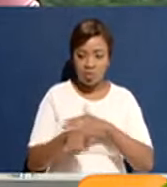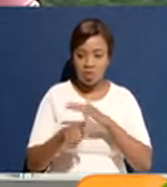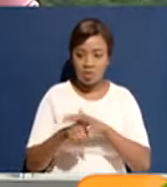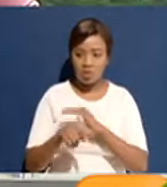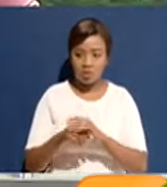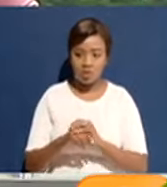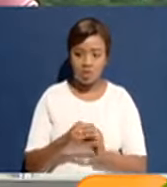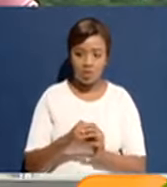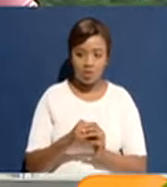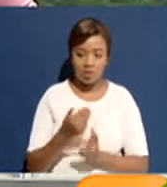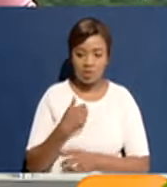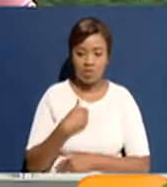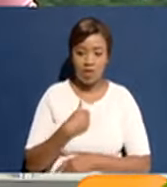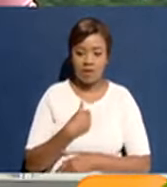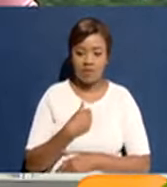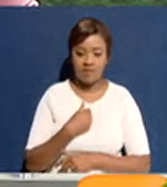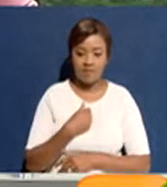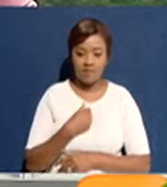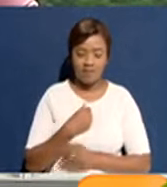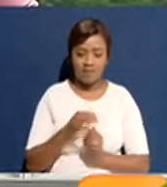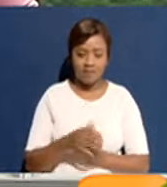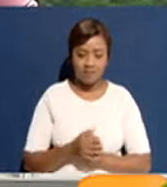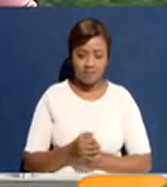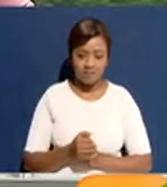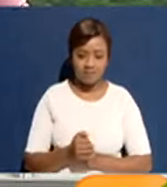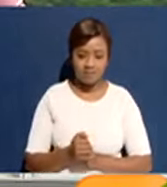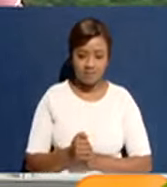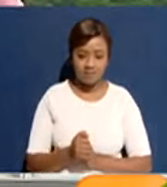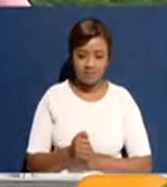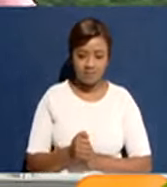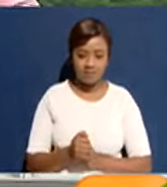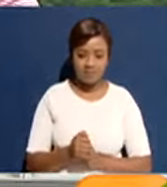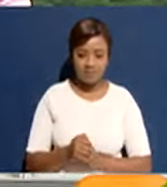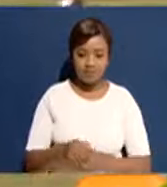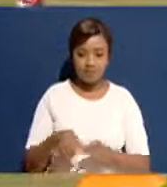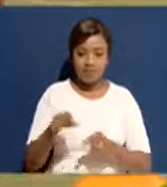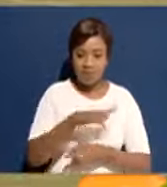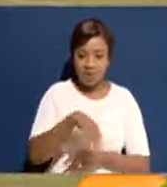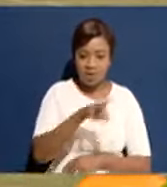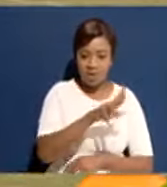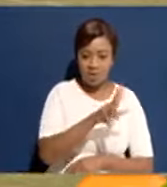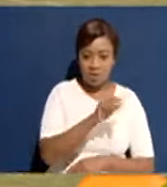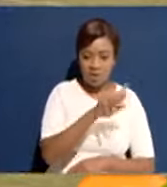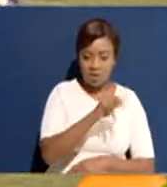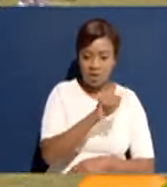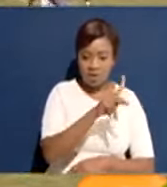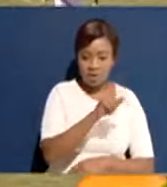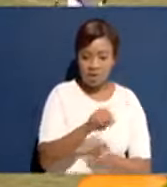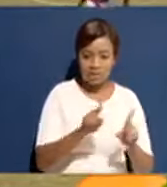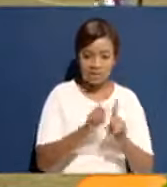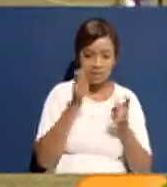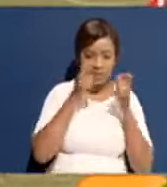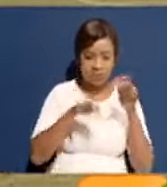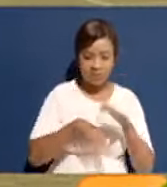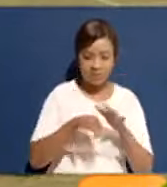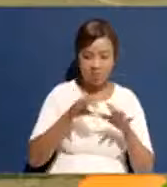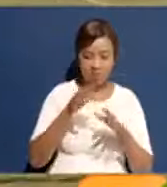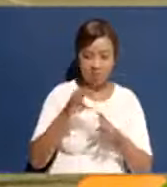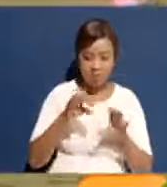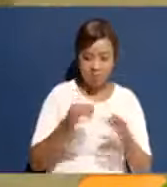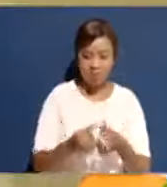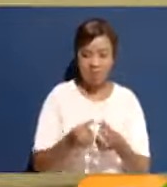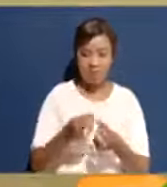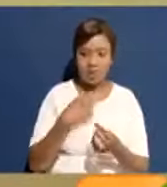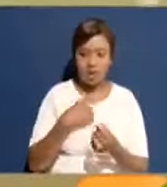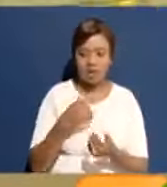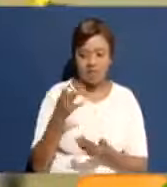kuu ya taifa Gor Mahia katika uwanja wa Muhoroni. Naam, katika uwanja wa Ruaraka, Tusker FC imejiongezea matumaini ya kunyakua ligi kuu baada ya